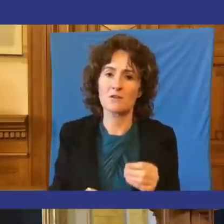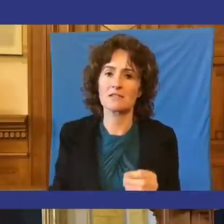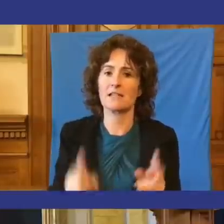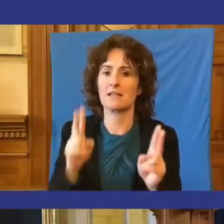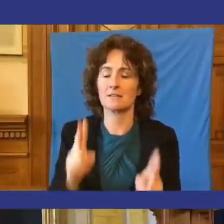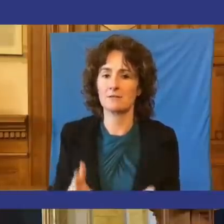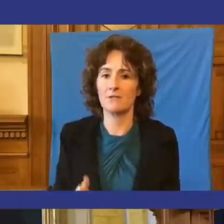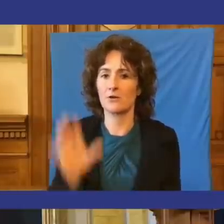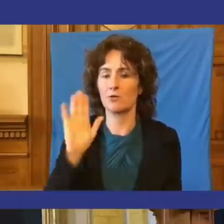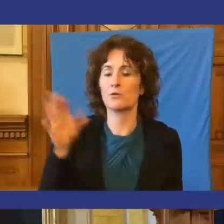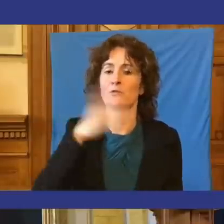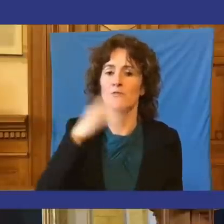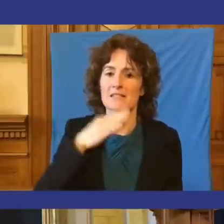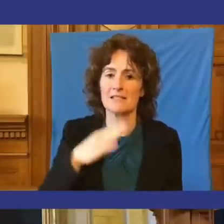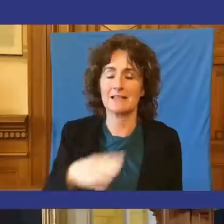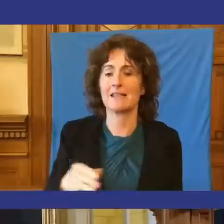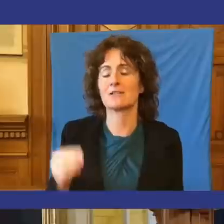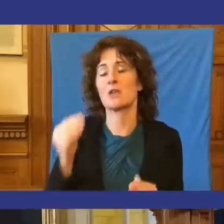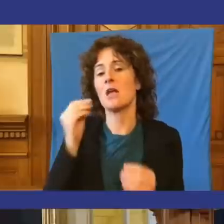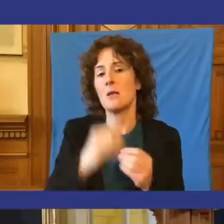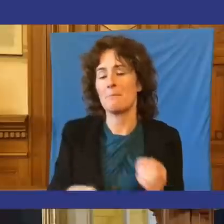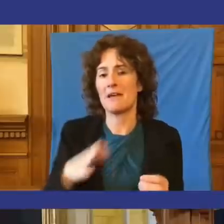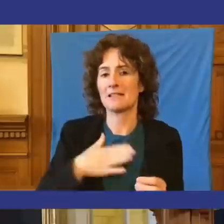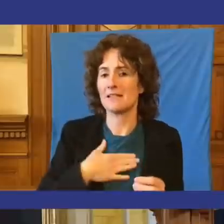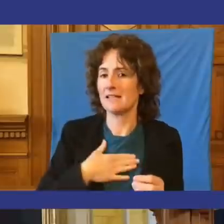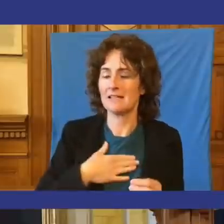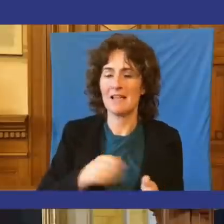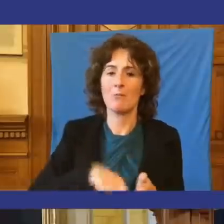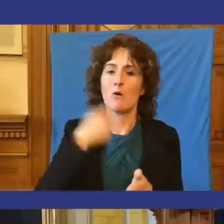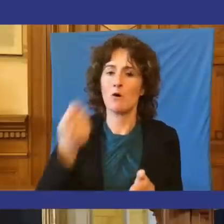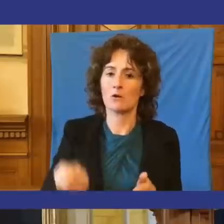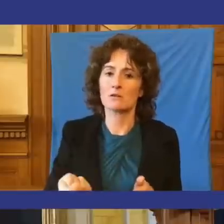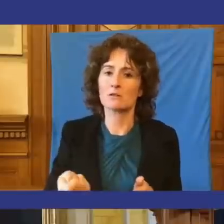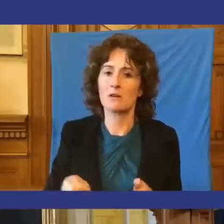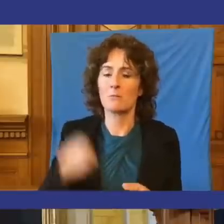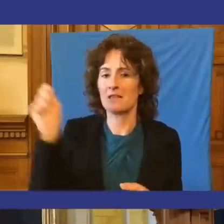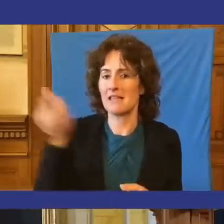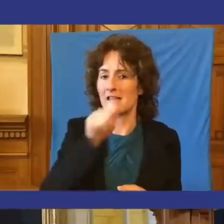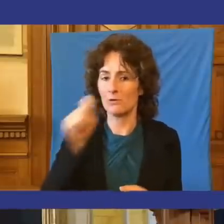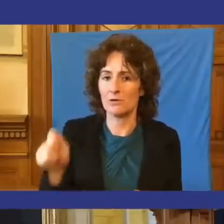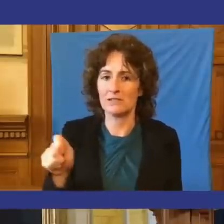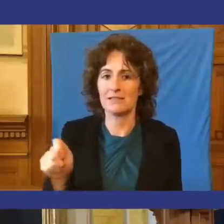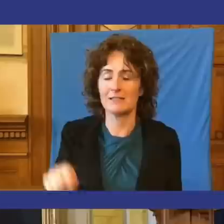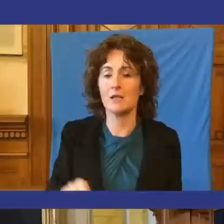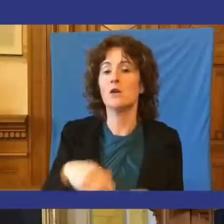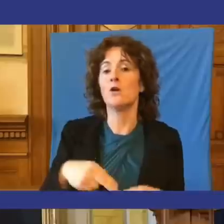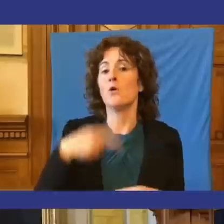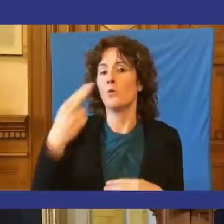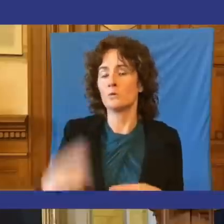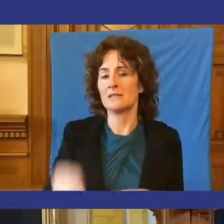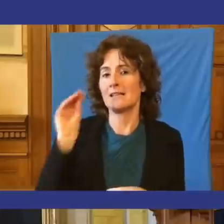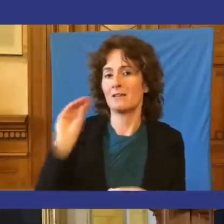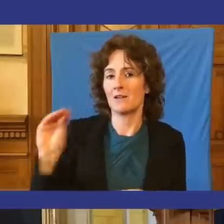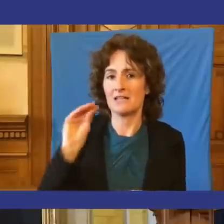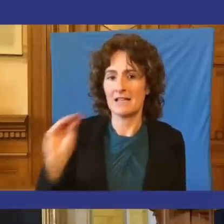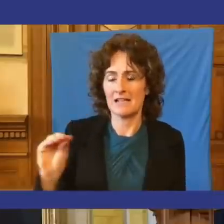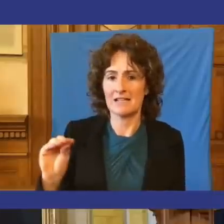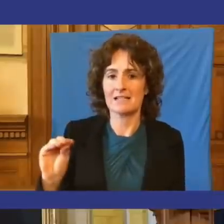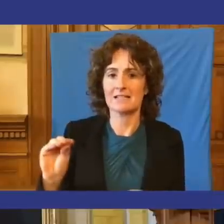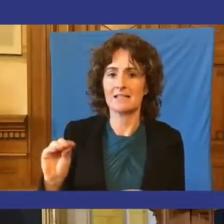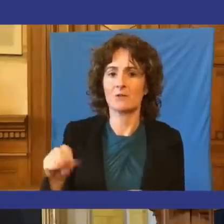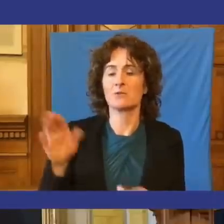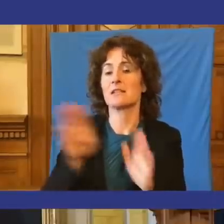adtam nevet. Jó, tehát nem adtam. Utána, amikor én jeleztem, hogy én nem tudom ezt így elfogadni, és nem tudom megszavazni, mert ez csalás, ilyen nem lehet,